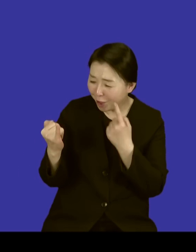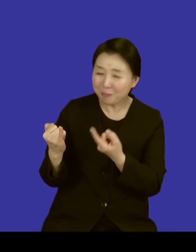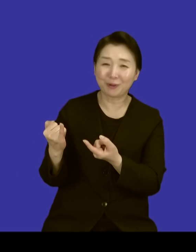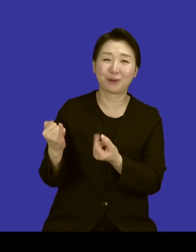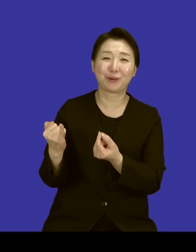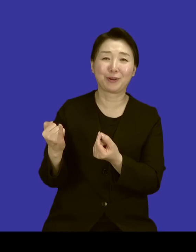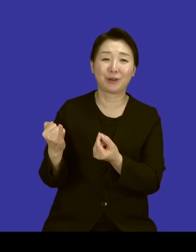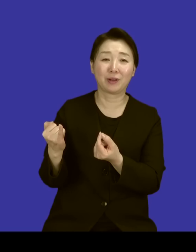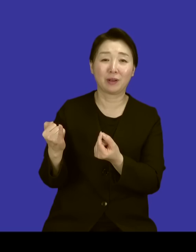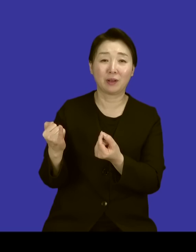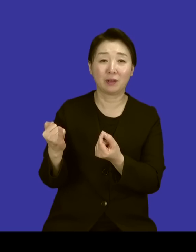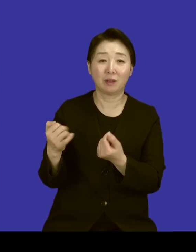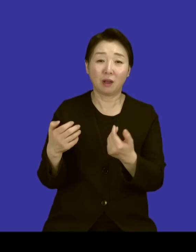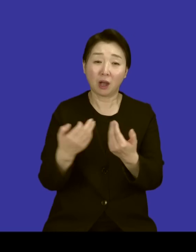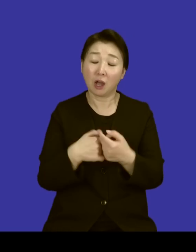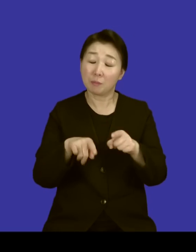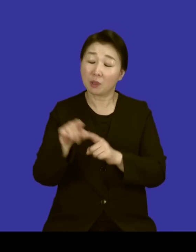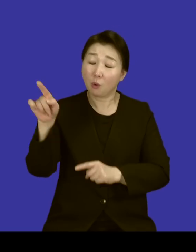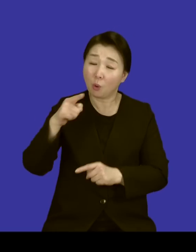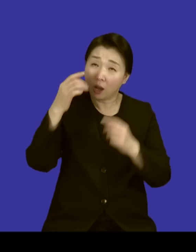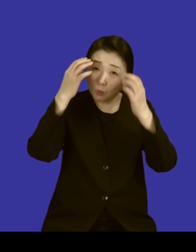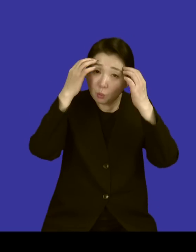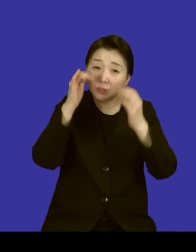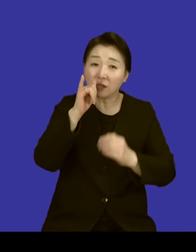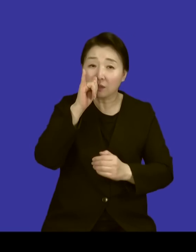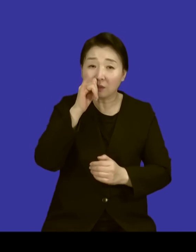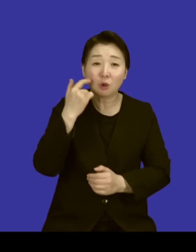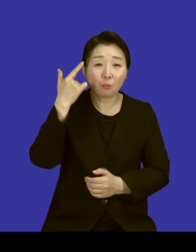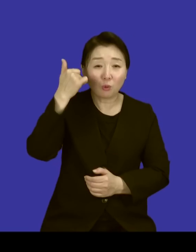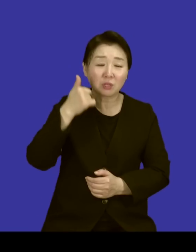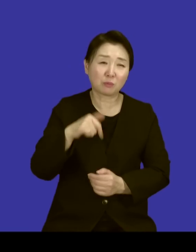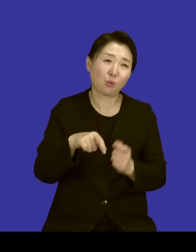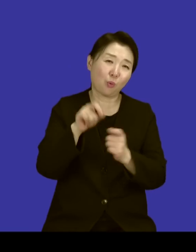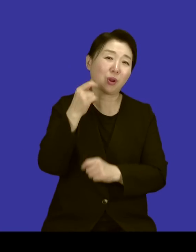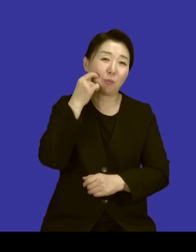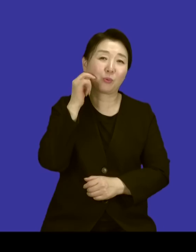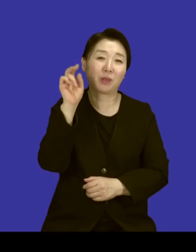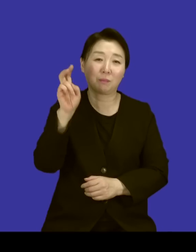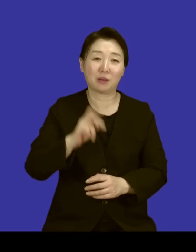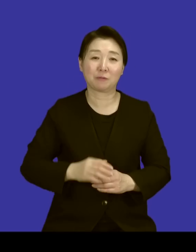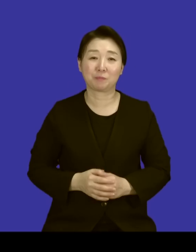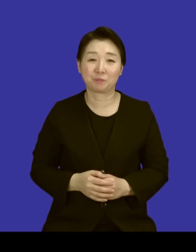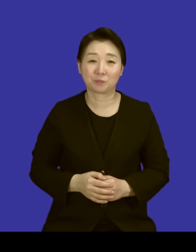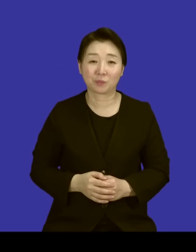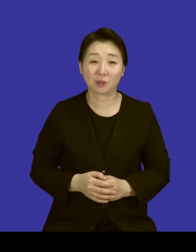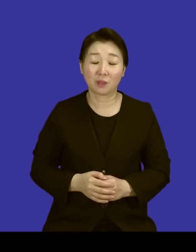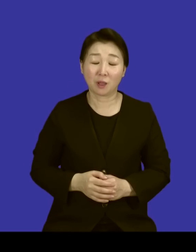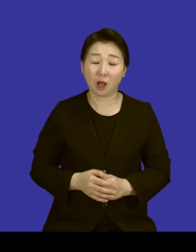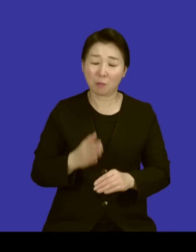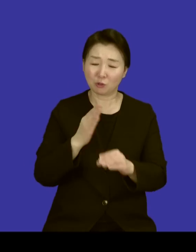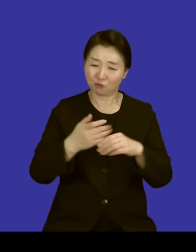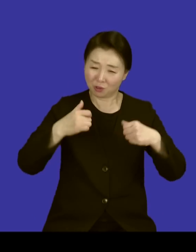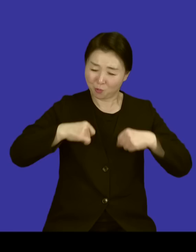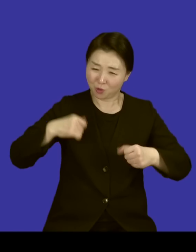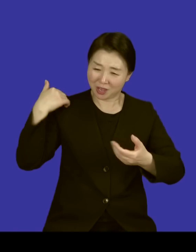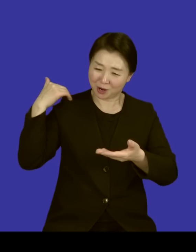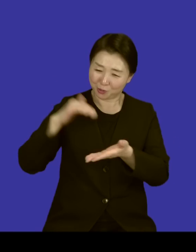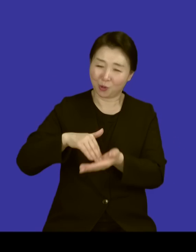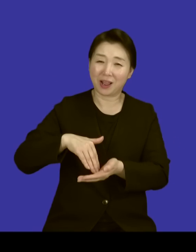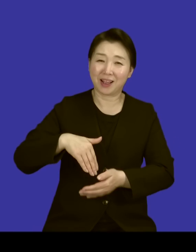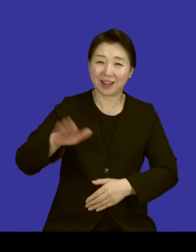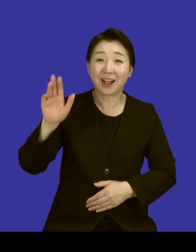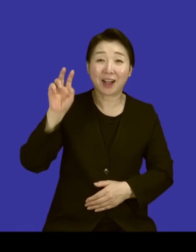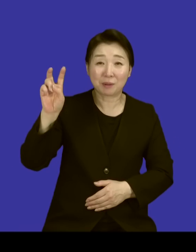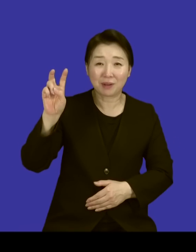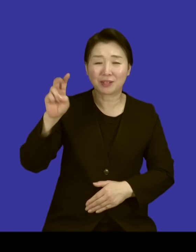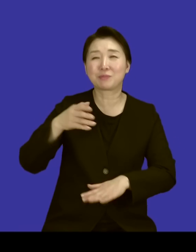보거든요. 근데 반대로 또 같이 와서 같이 고생하면 목사님도 오래 못 하셨을 것 같아요. 맞아요. 하다가 돌아가셨을 거예요. 맞아요. 그죠? 그건 제가